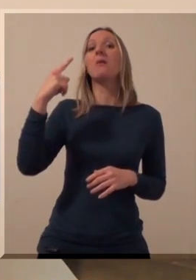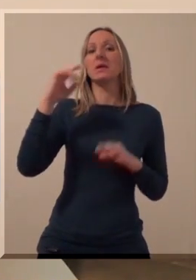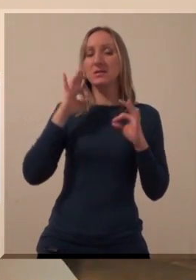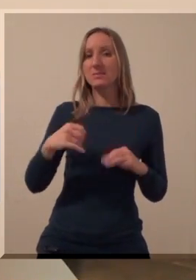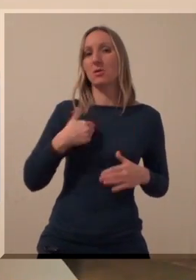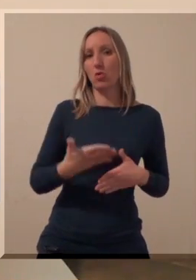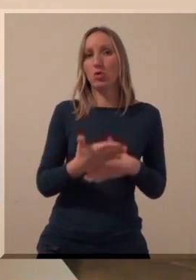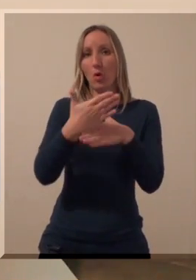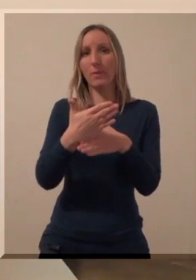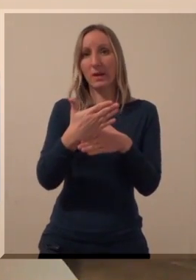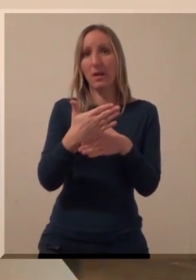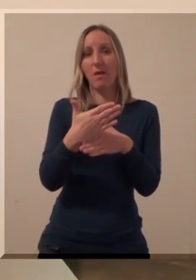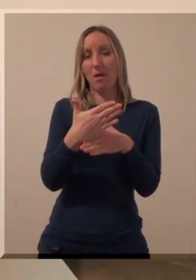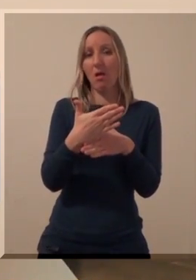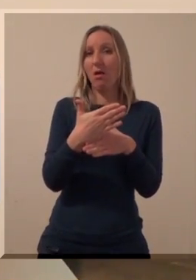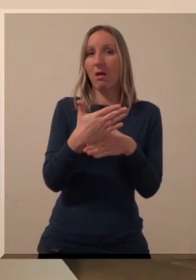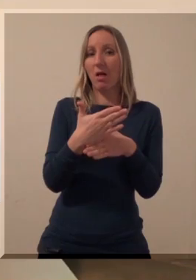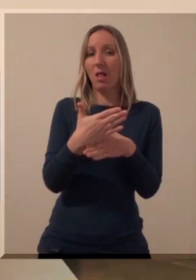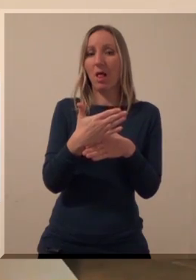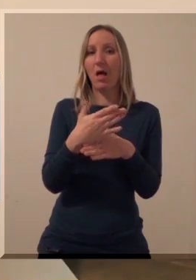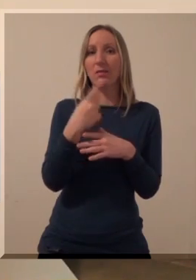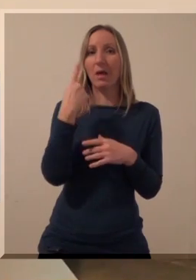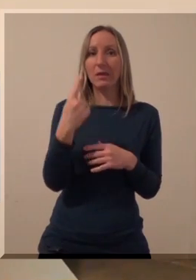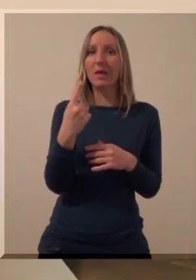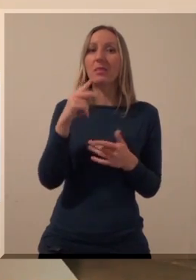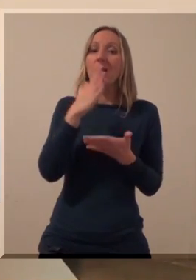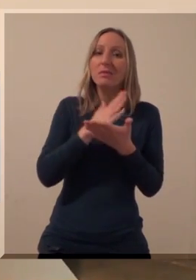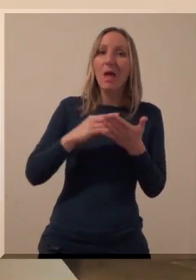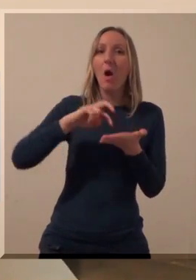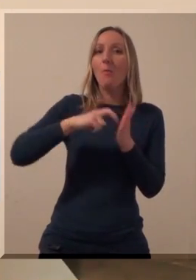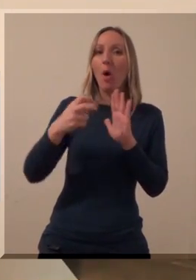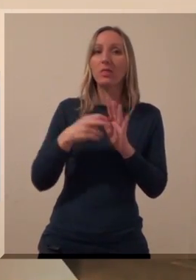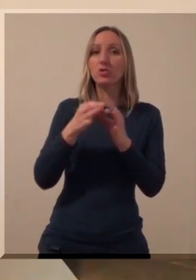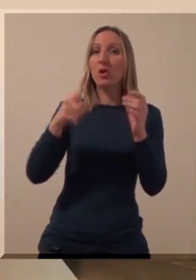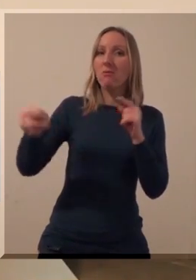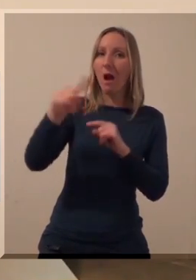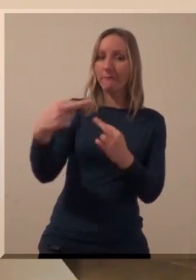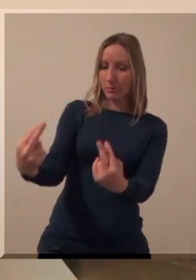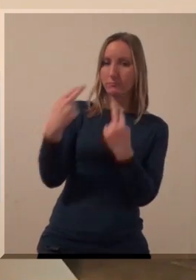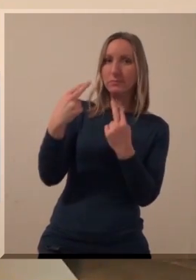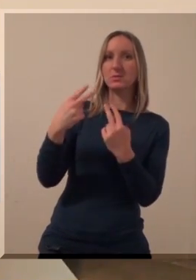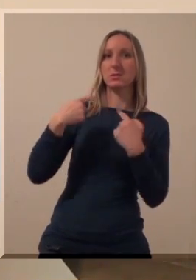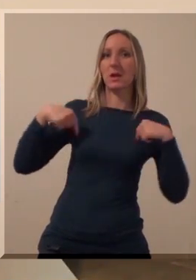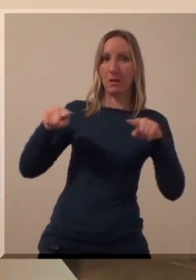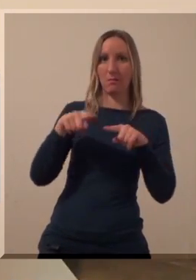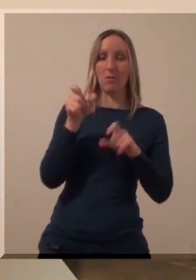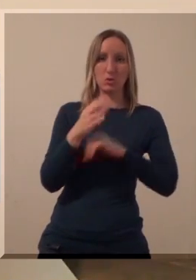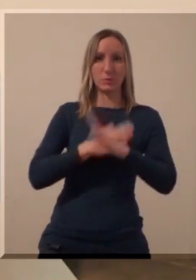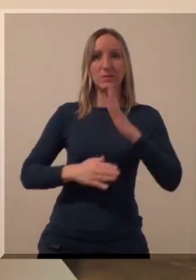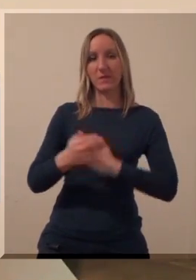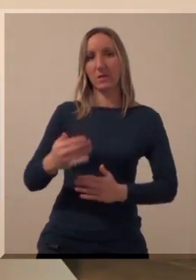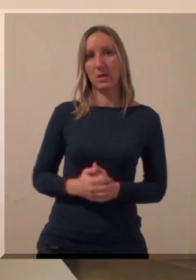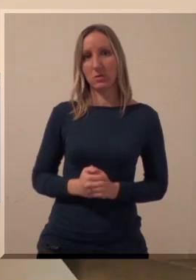sam sigurno doprinela da skrenem jedan deo političke pažnje, odnosno političke javnosti na